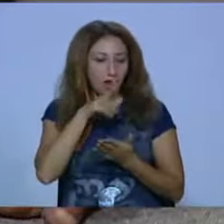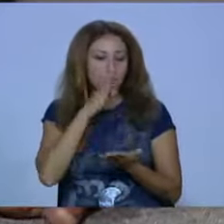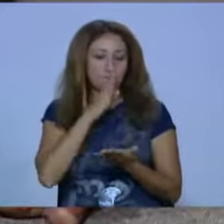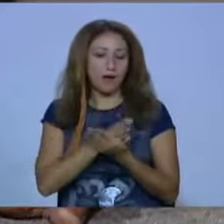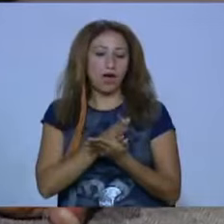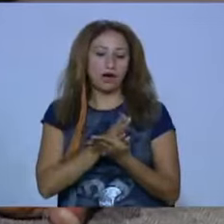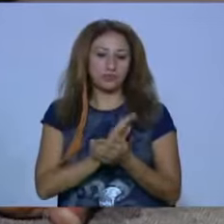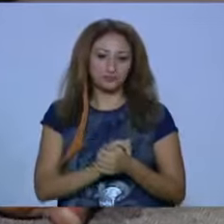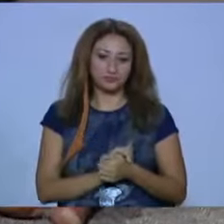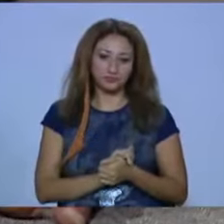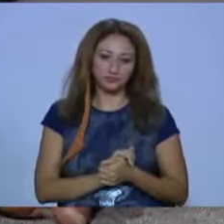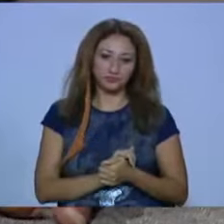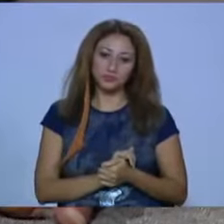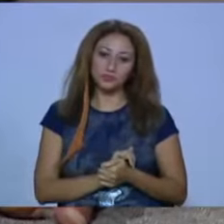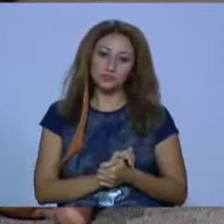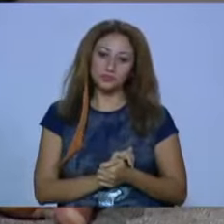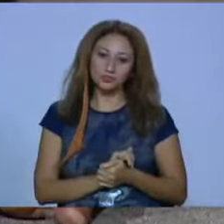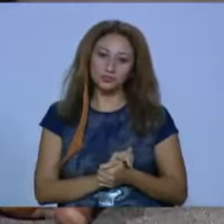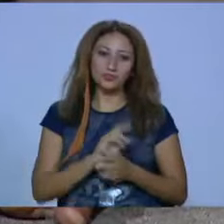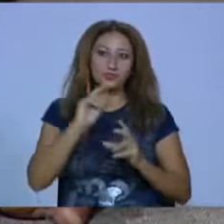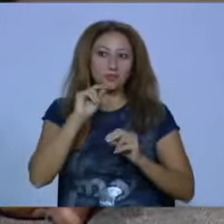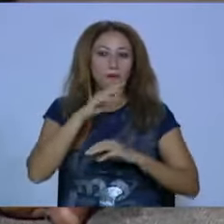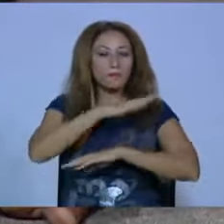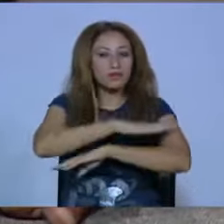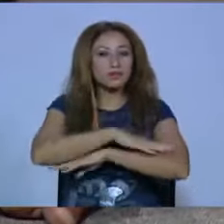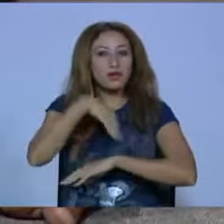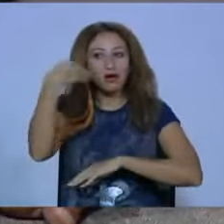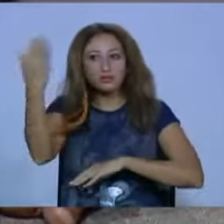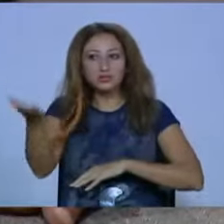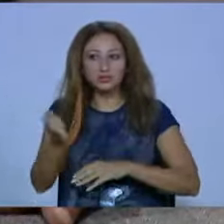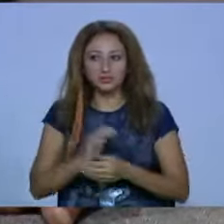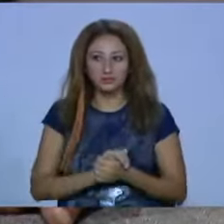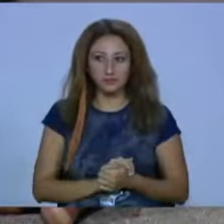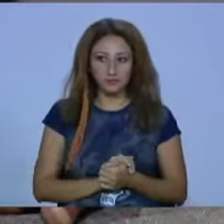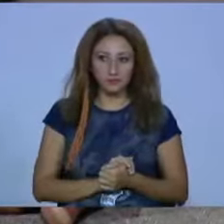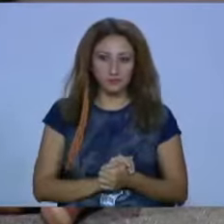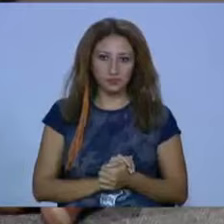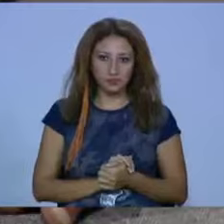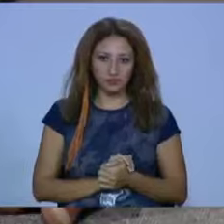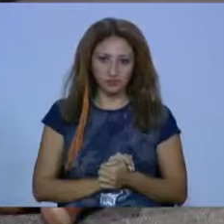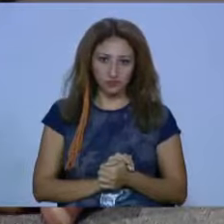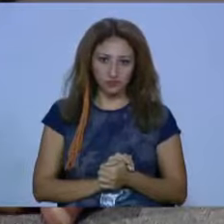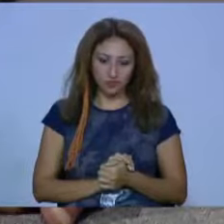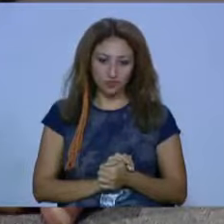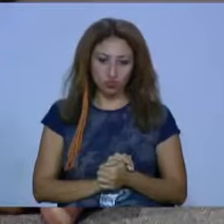ما بحبش اقول تقبيل، ولكن تقدير. لا، انت وصفته من قلبك، ده